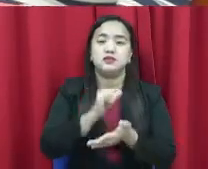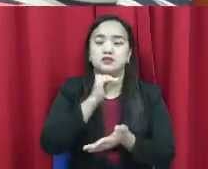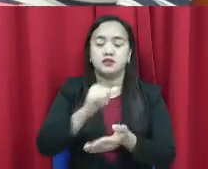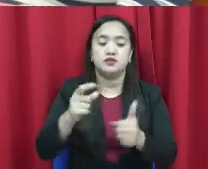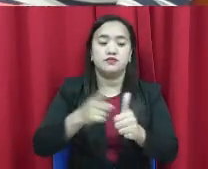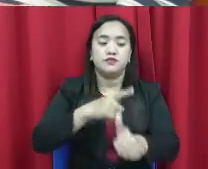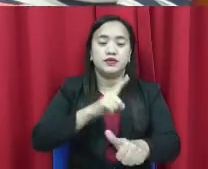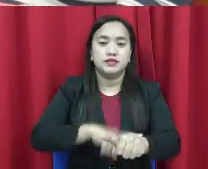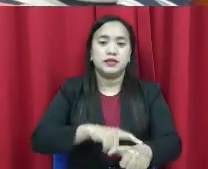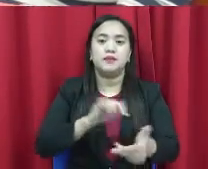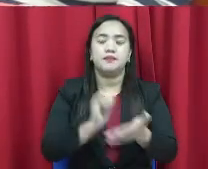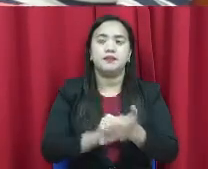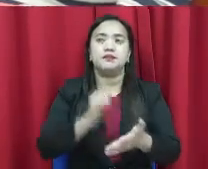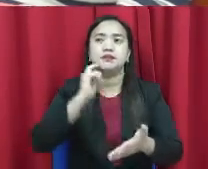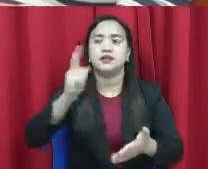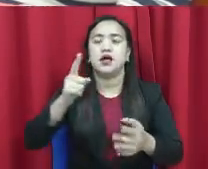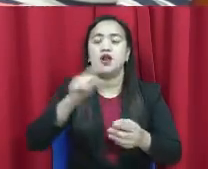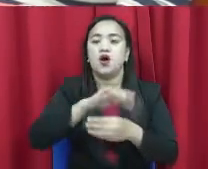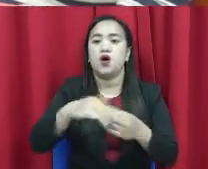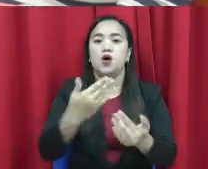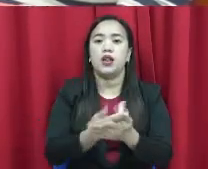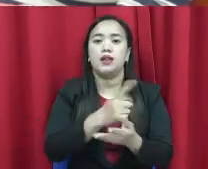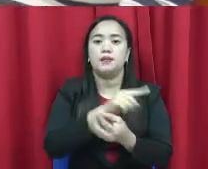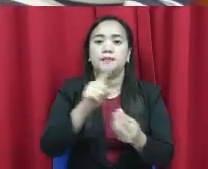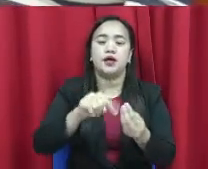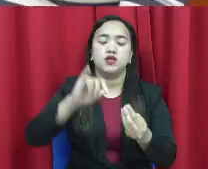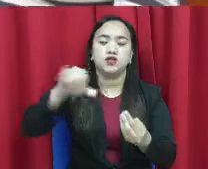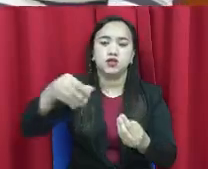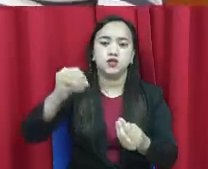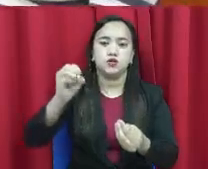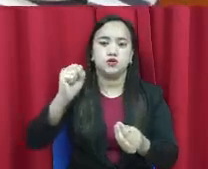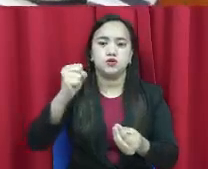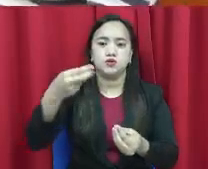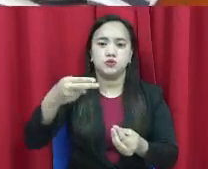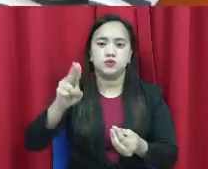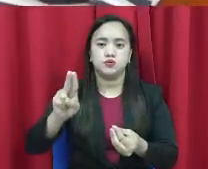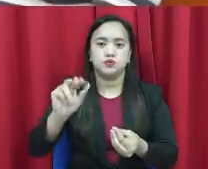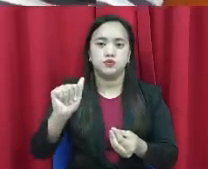pahayag o pag ano pagkaka-confine